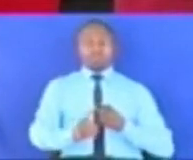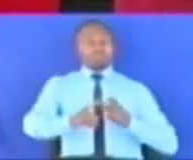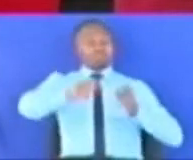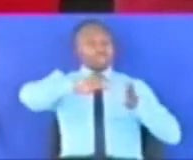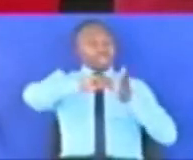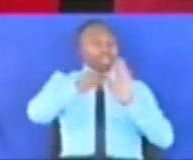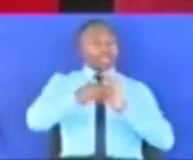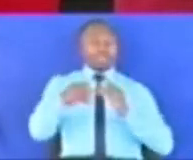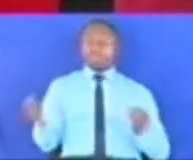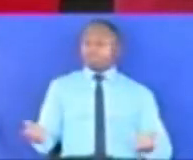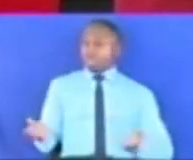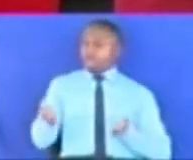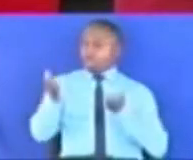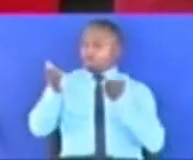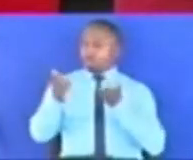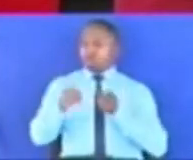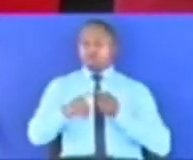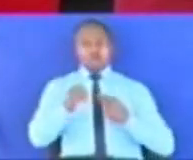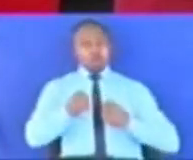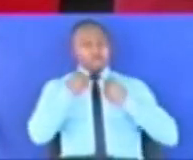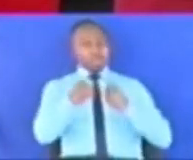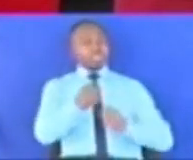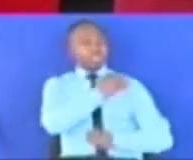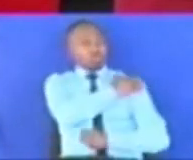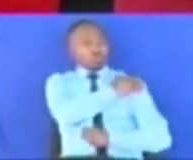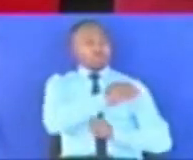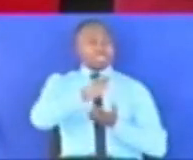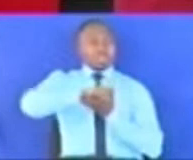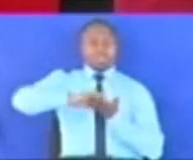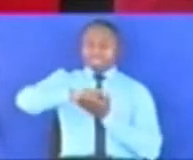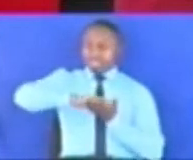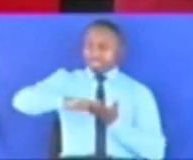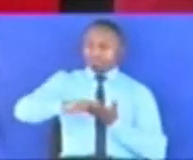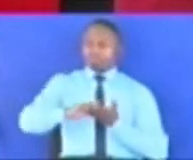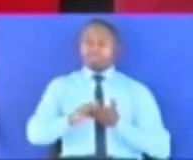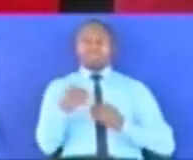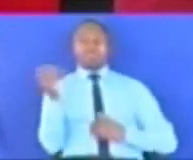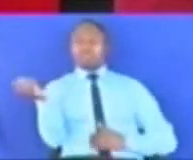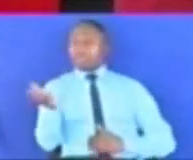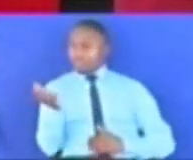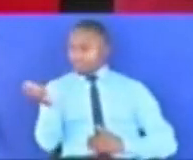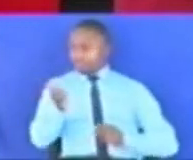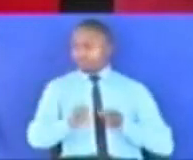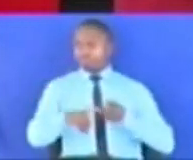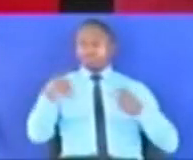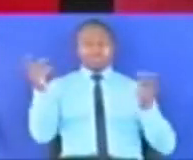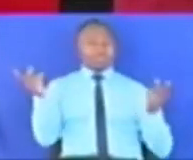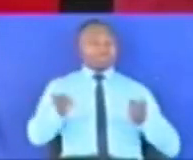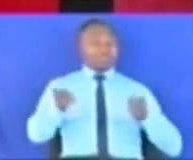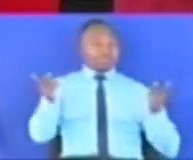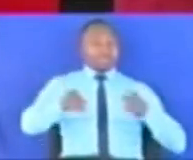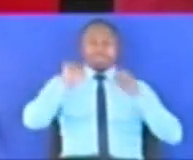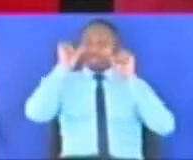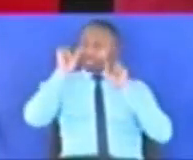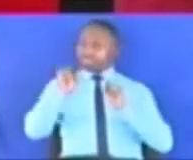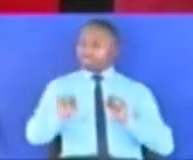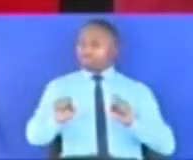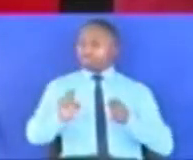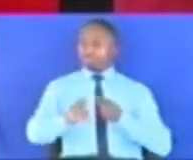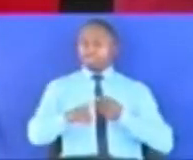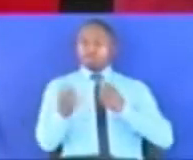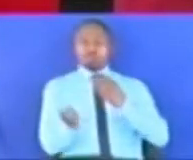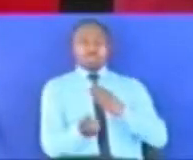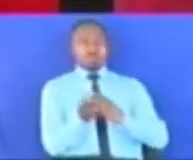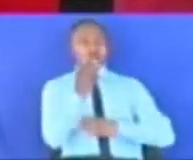Mikakati ya maendeleo, uimarishaji huduma za msingi za kijamii, lakini lazima sasa